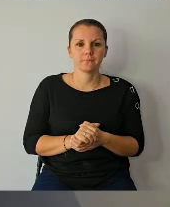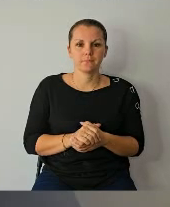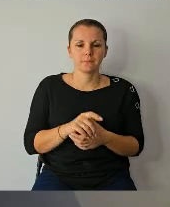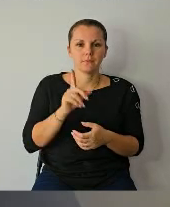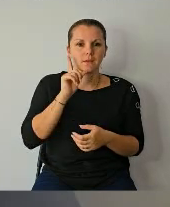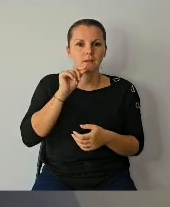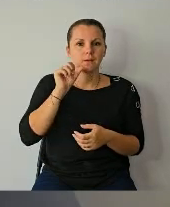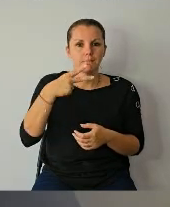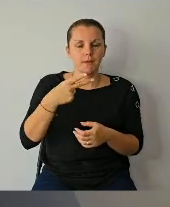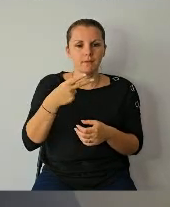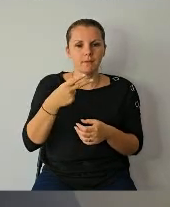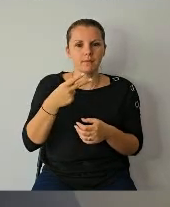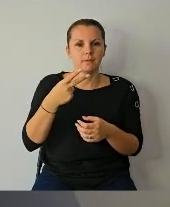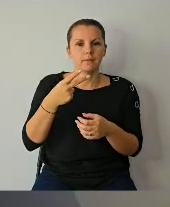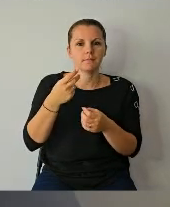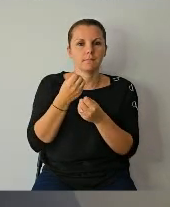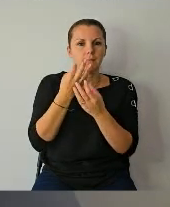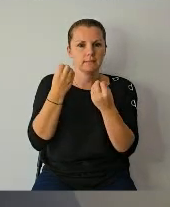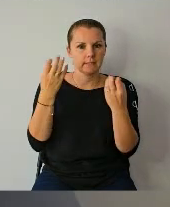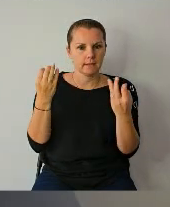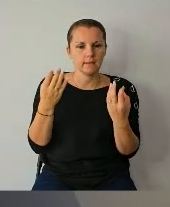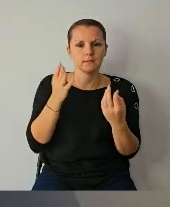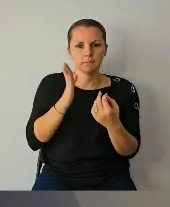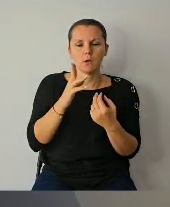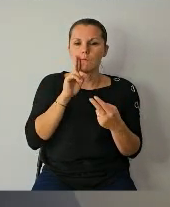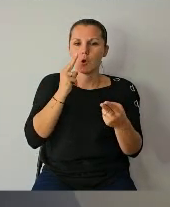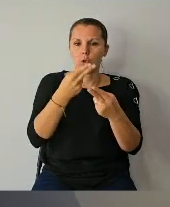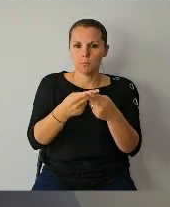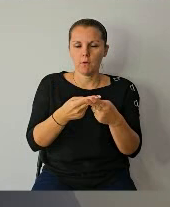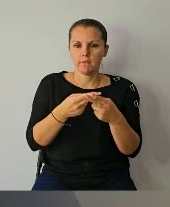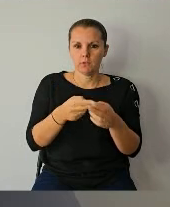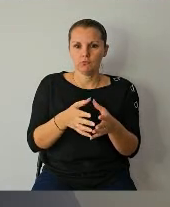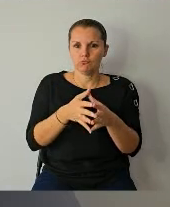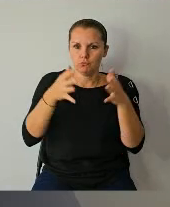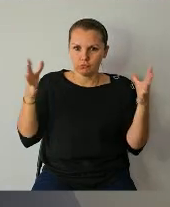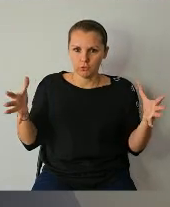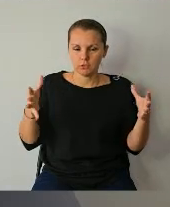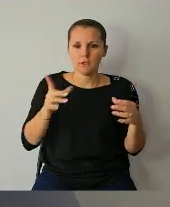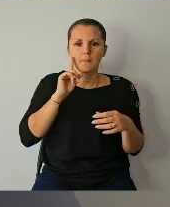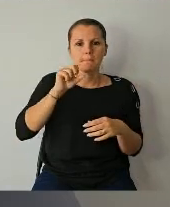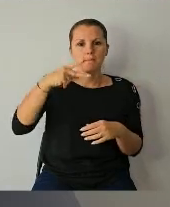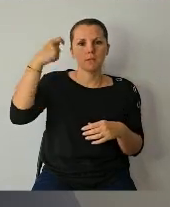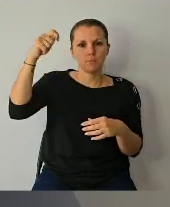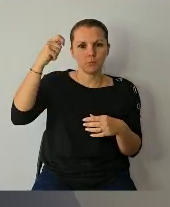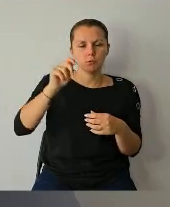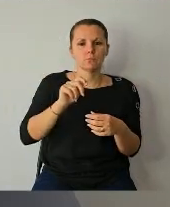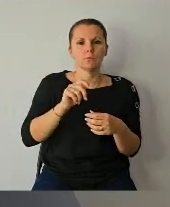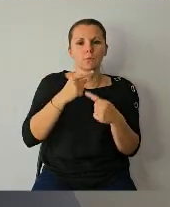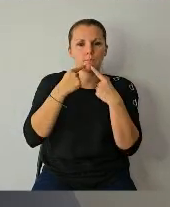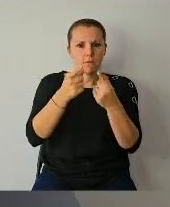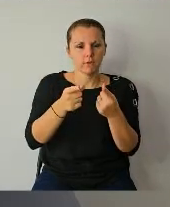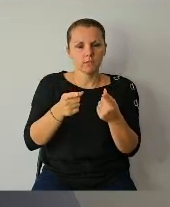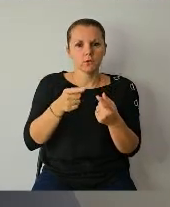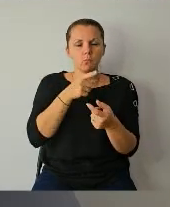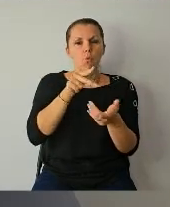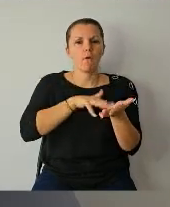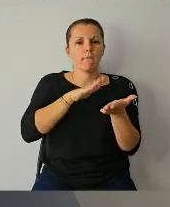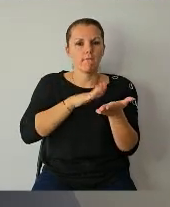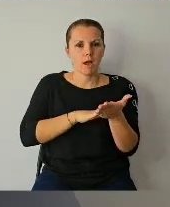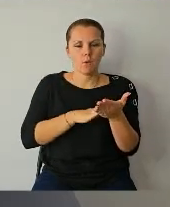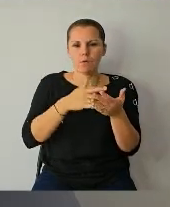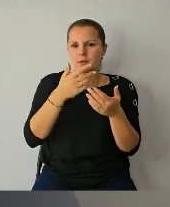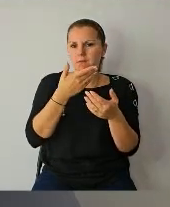Z Panem Mecenasem odpowiemy tak troszkę szerzej. Tak jak powiedział Pan Burmistrz, ta uchwała nie różni się kompletnie